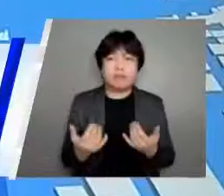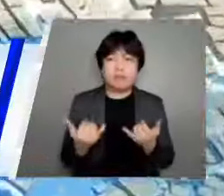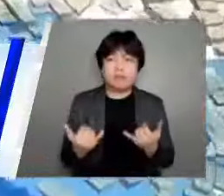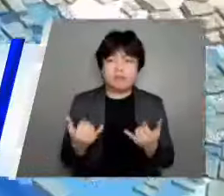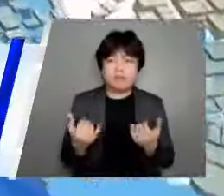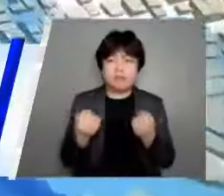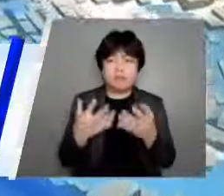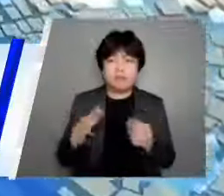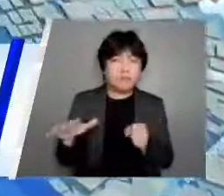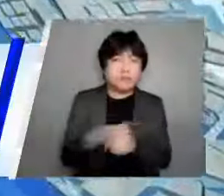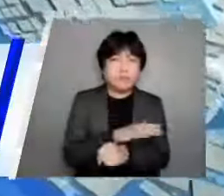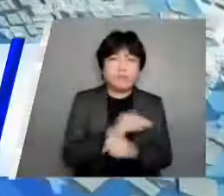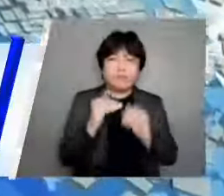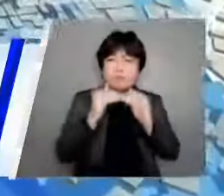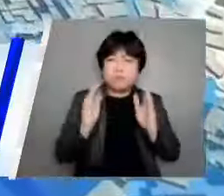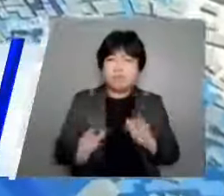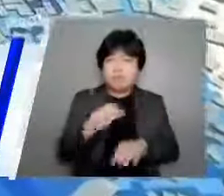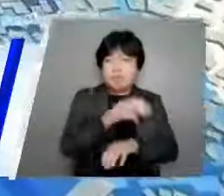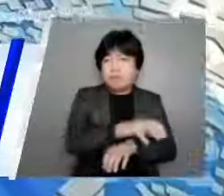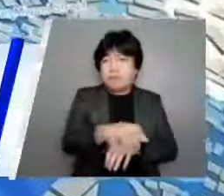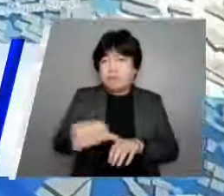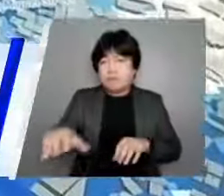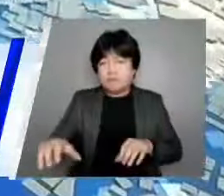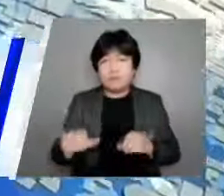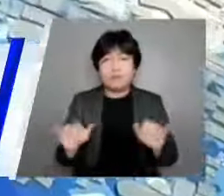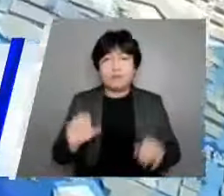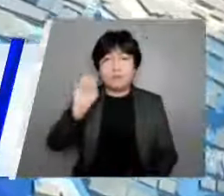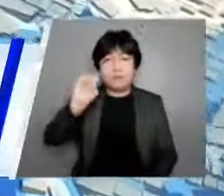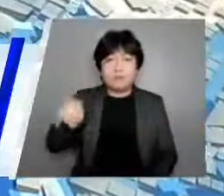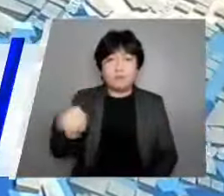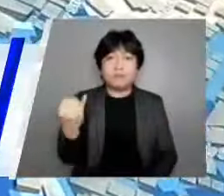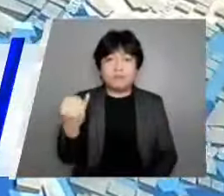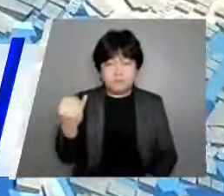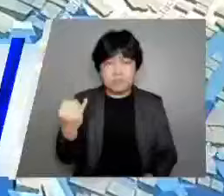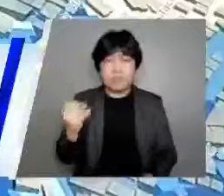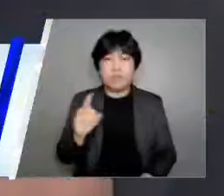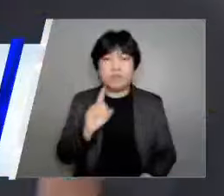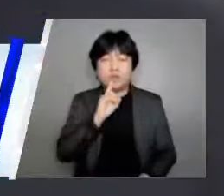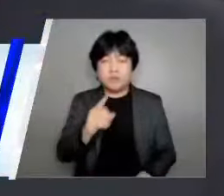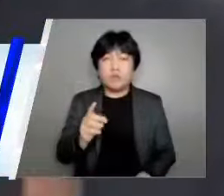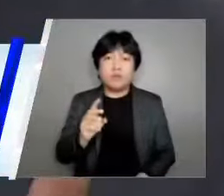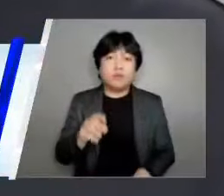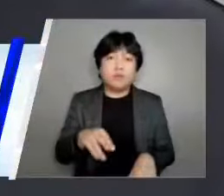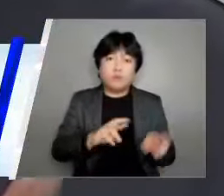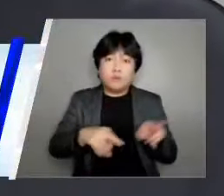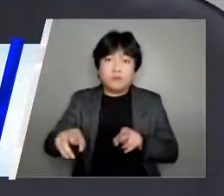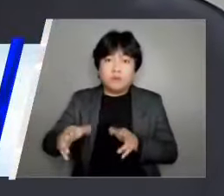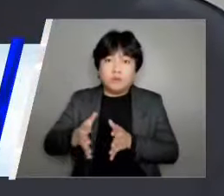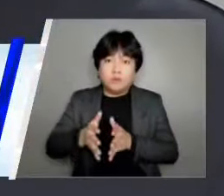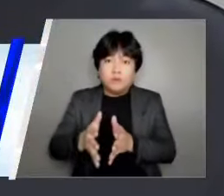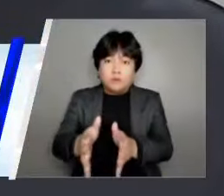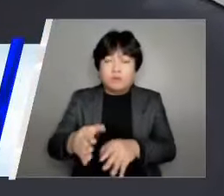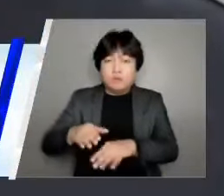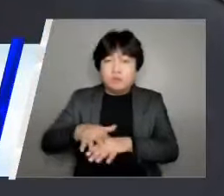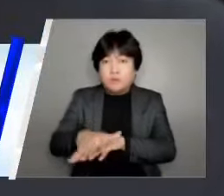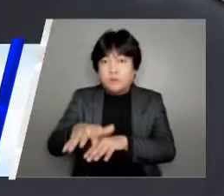gusali. Ito rin ang problema sa San Juan City na dinaraanan ng San Juan River. Hindi na lang natin narespeto